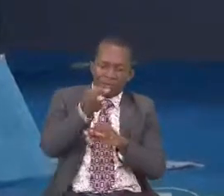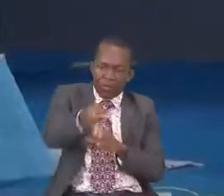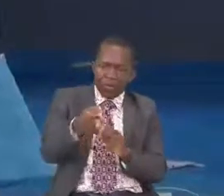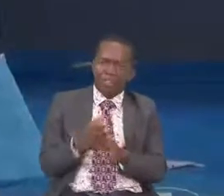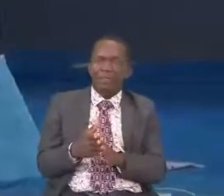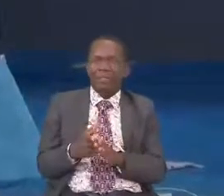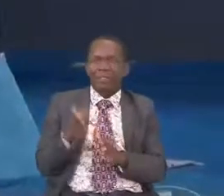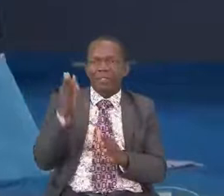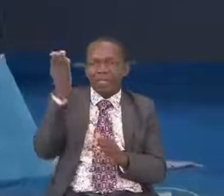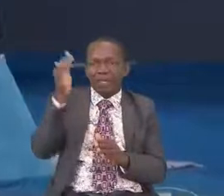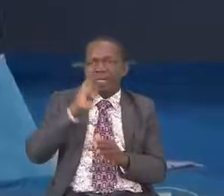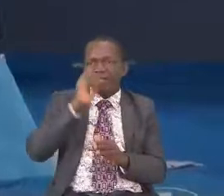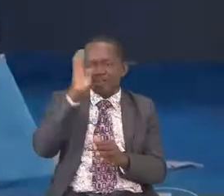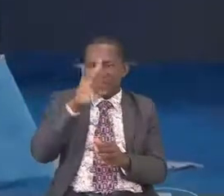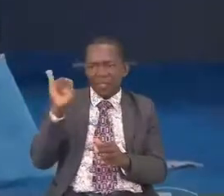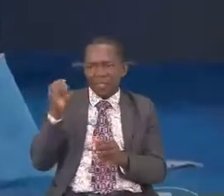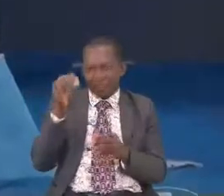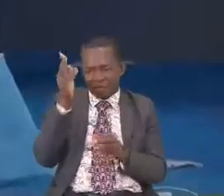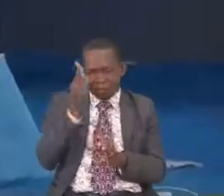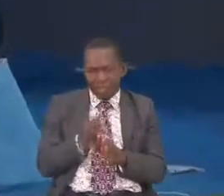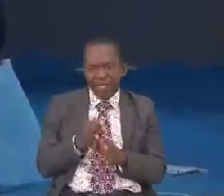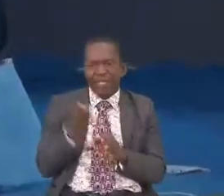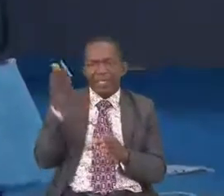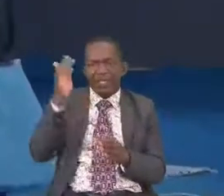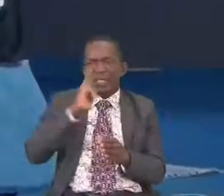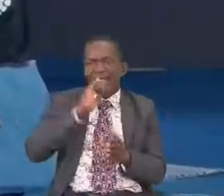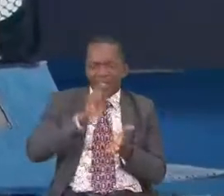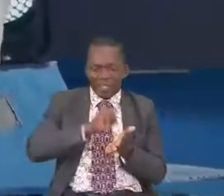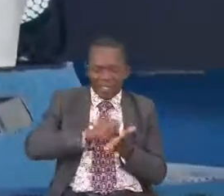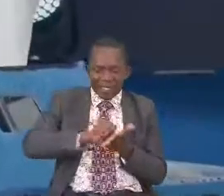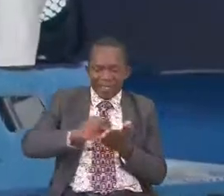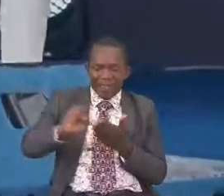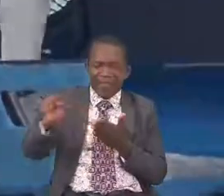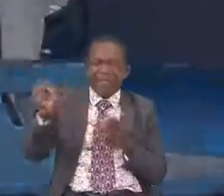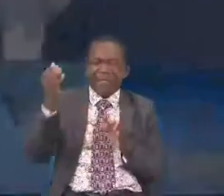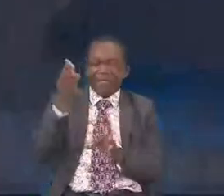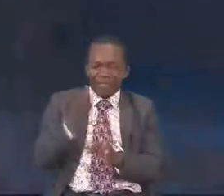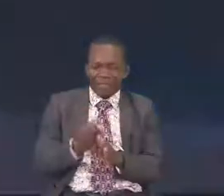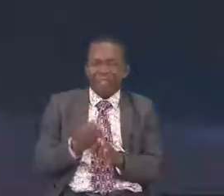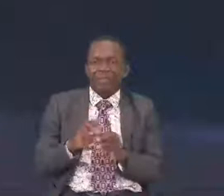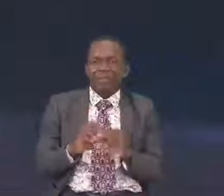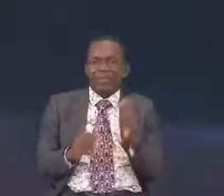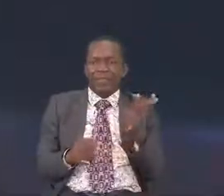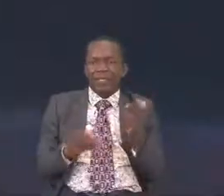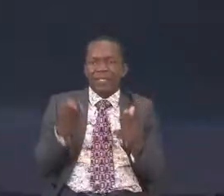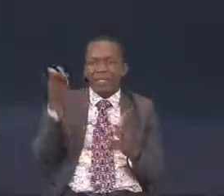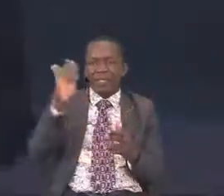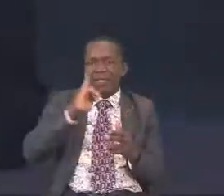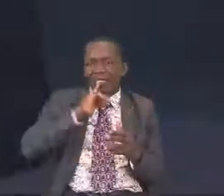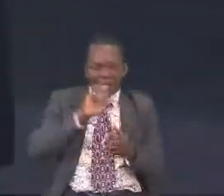la foi salvatrice, il y a la foi qui sanctifie, et ensuite il y a la foi qui fortifie. La